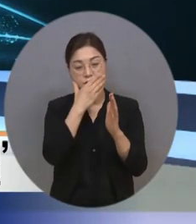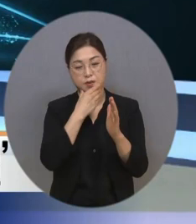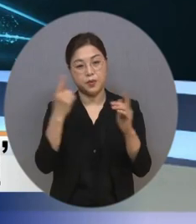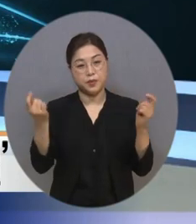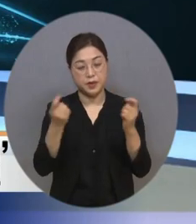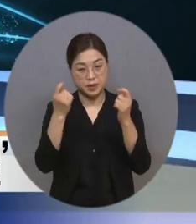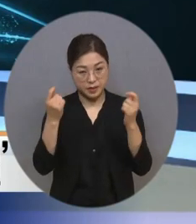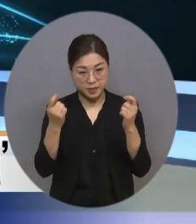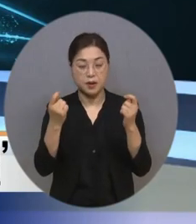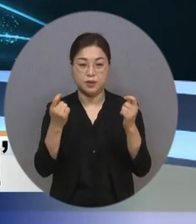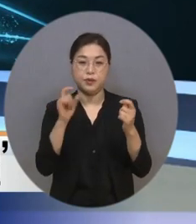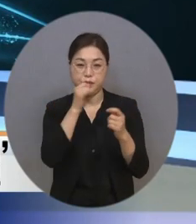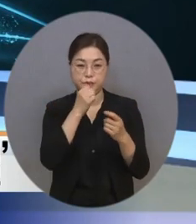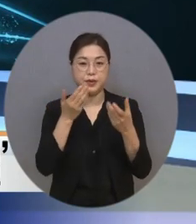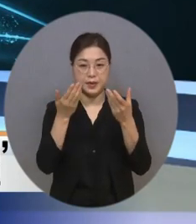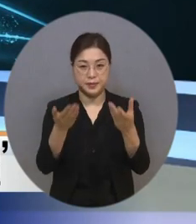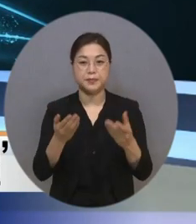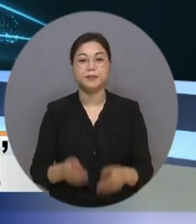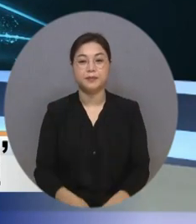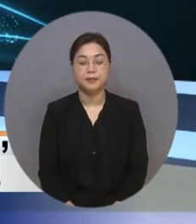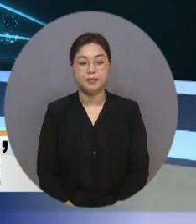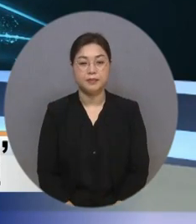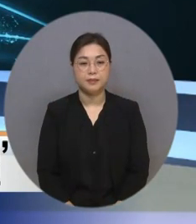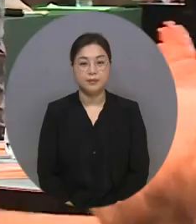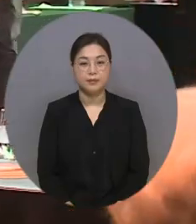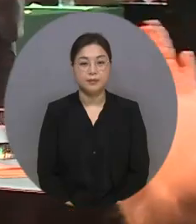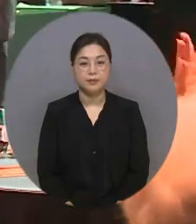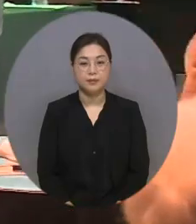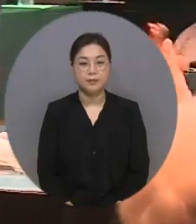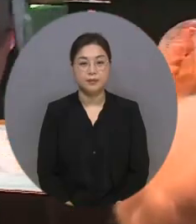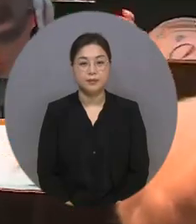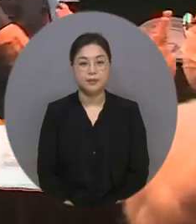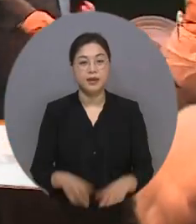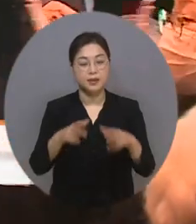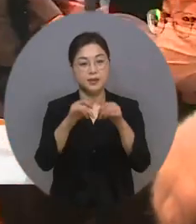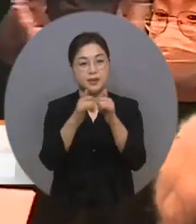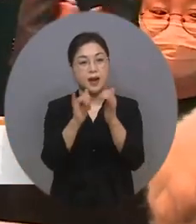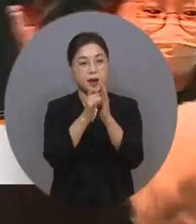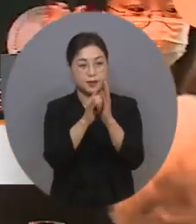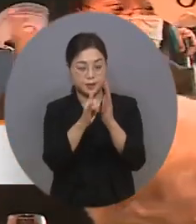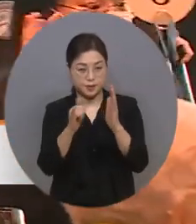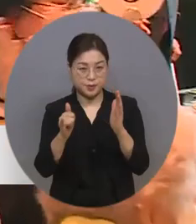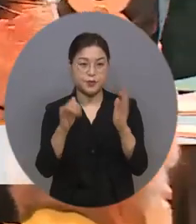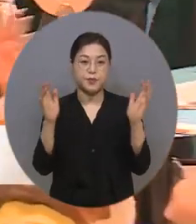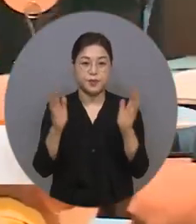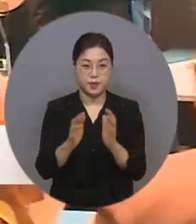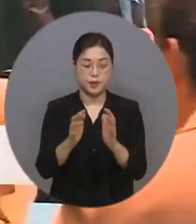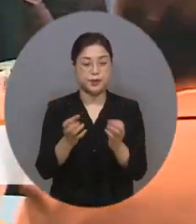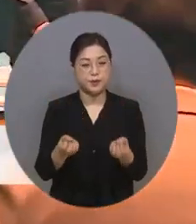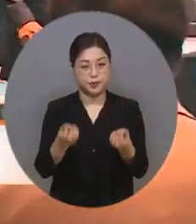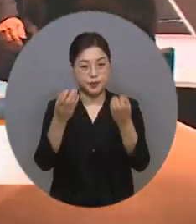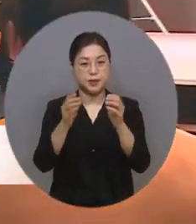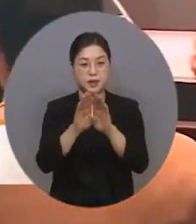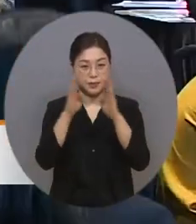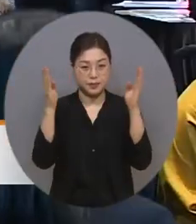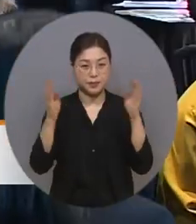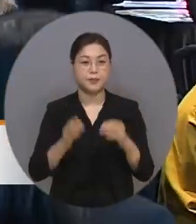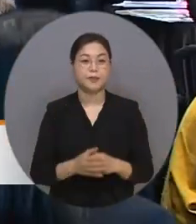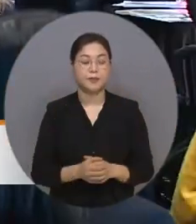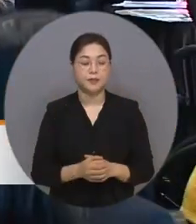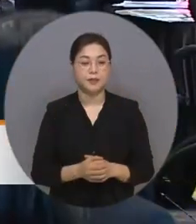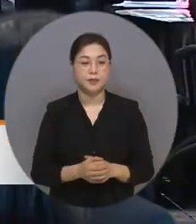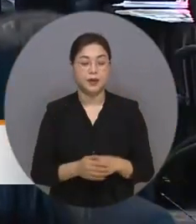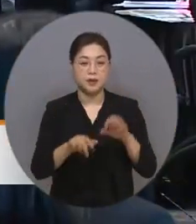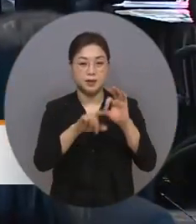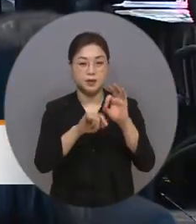현장에 박성용 기자가 다녀왔습니다. 장애인 가족들과 함께하는 축제의 장이 열렸습니다. 지난